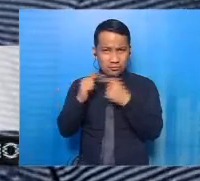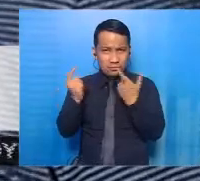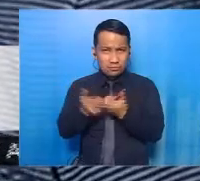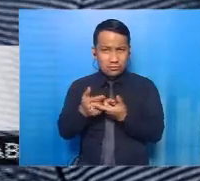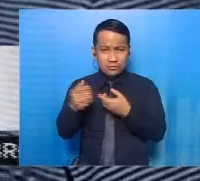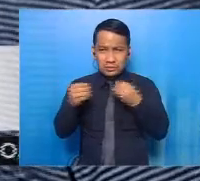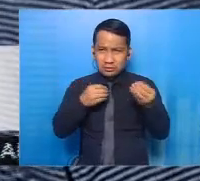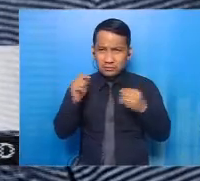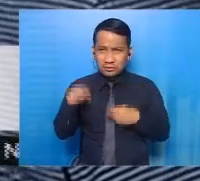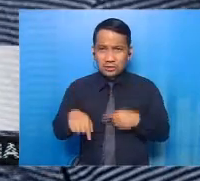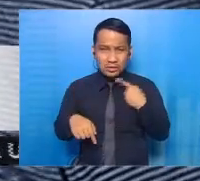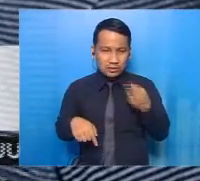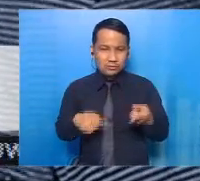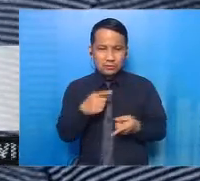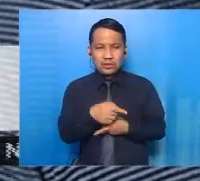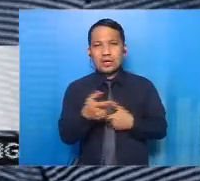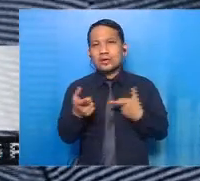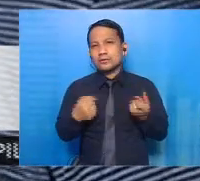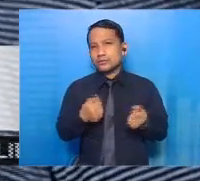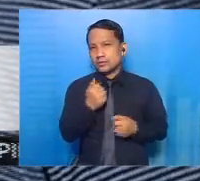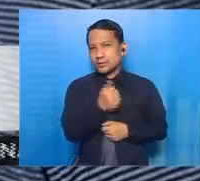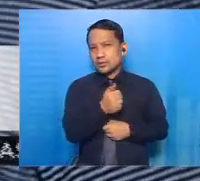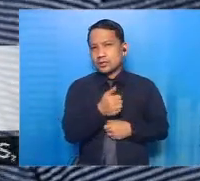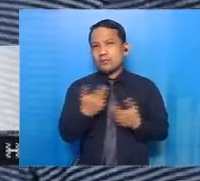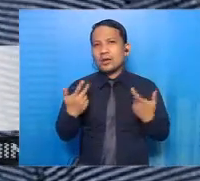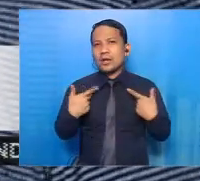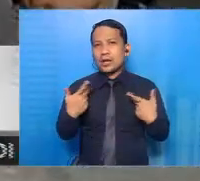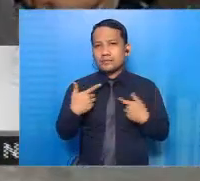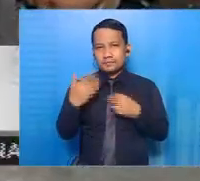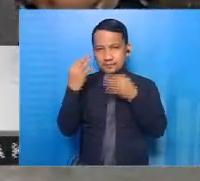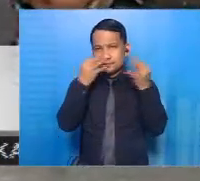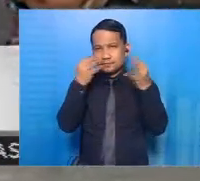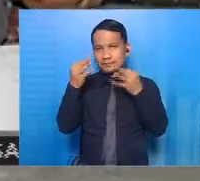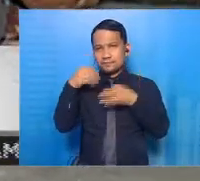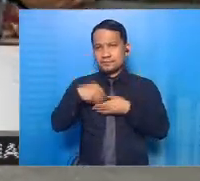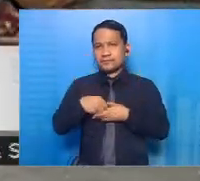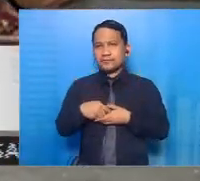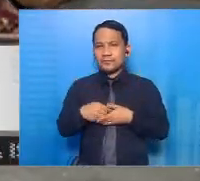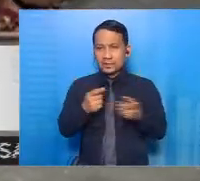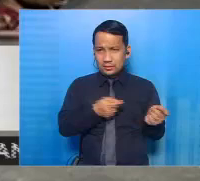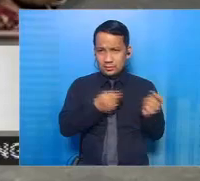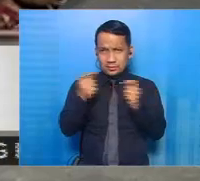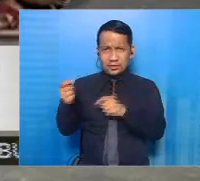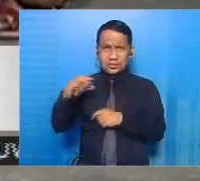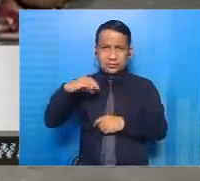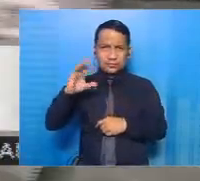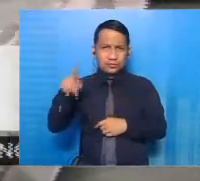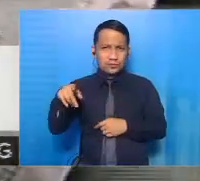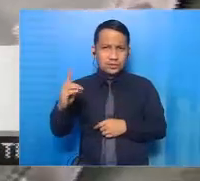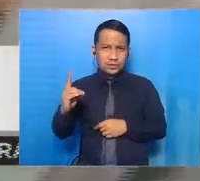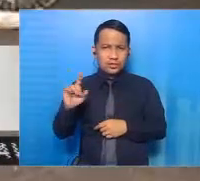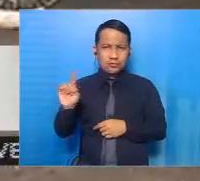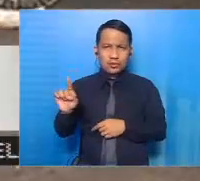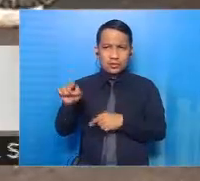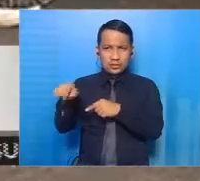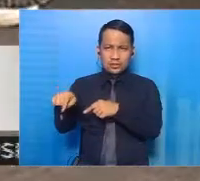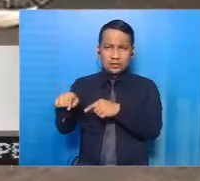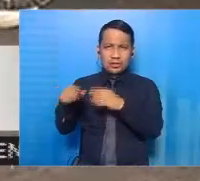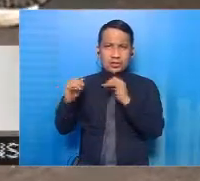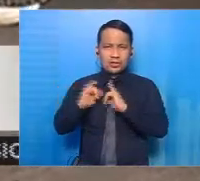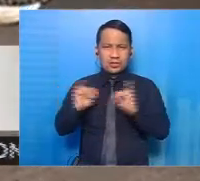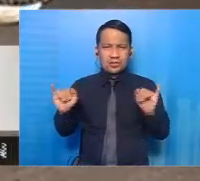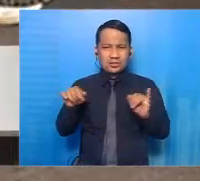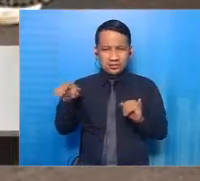during operation, may nakuwang maraming marijuana. Itinurn over sa QCPD Station 1 ang suspect bukod